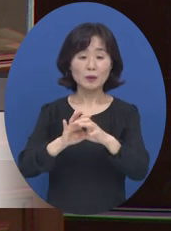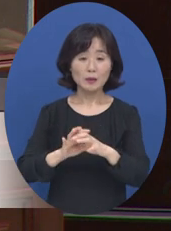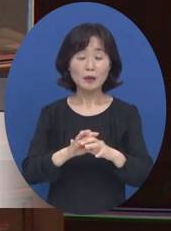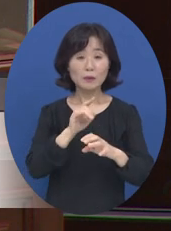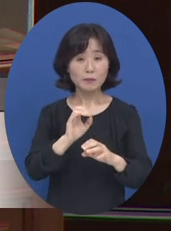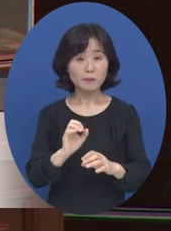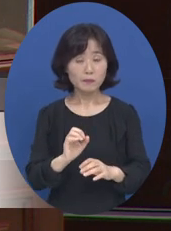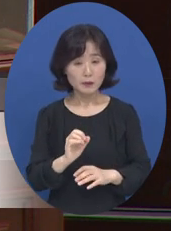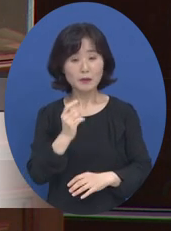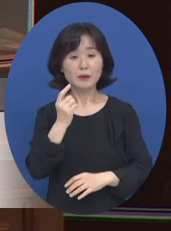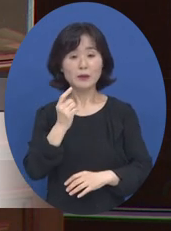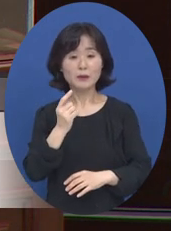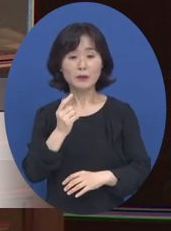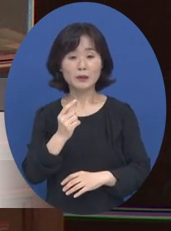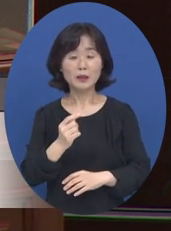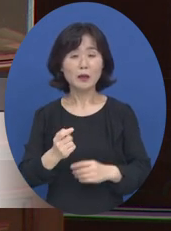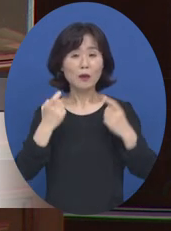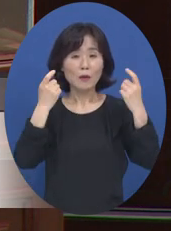코로나19를 관계로